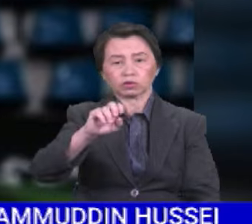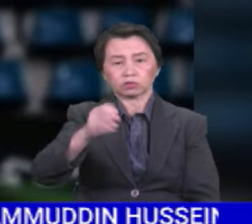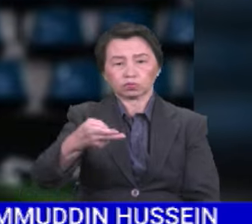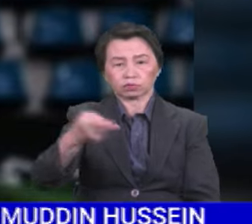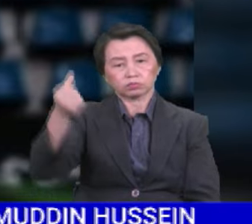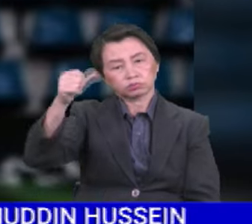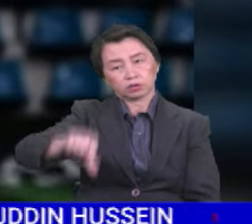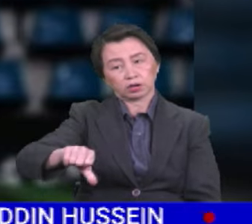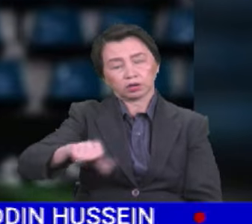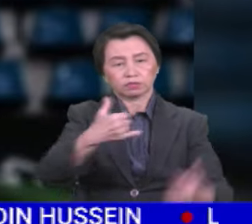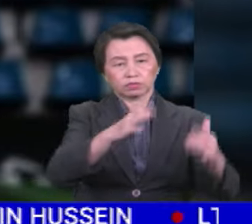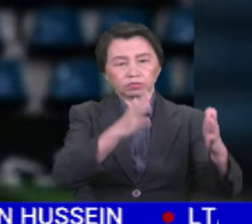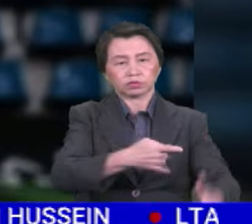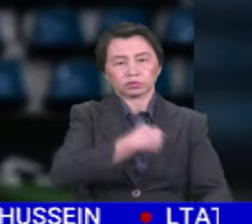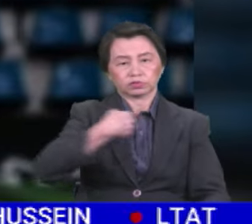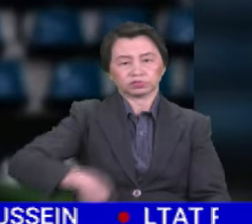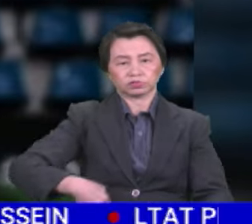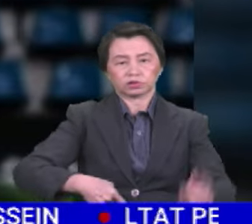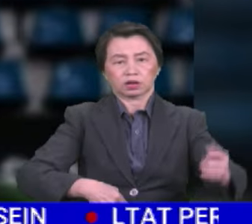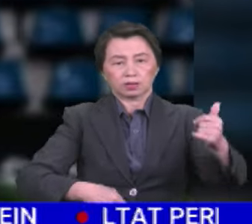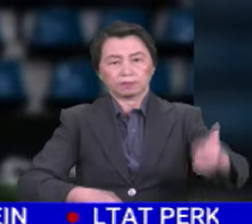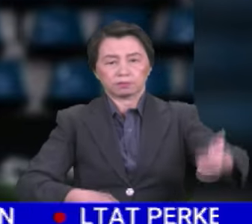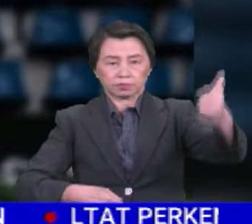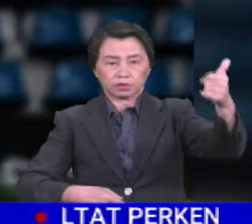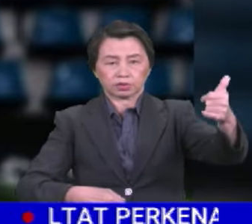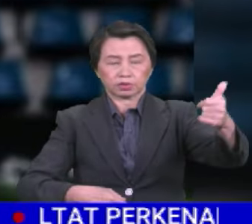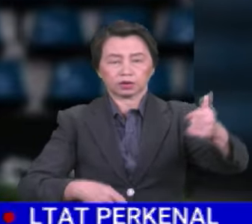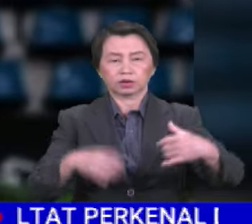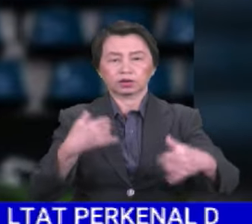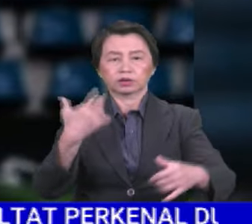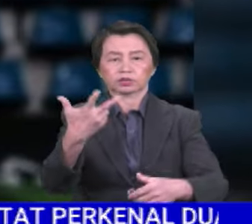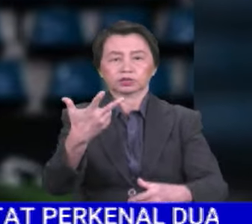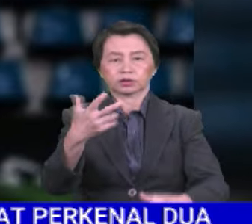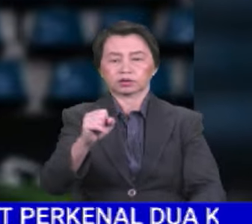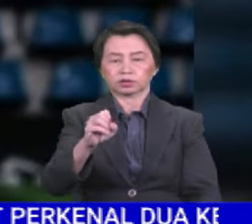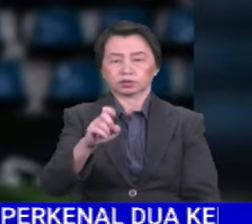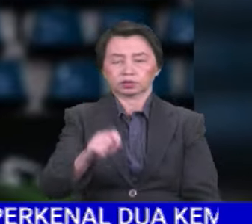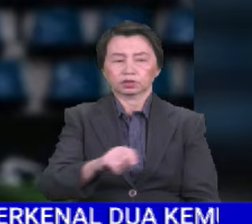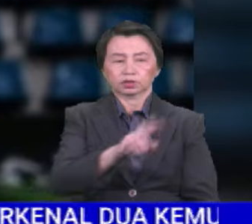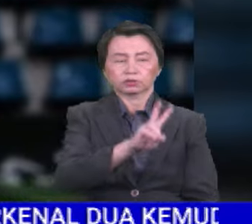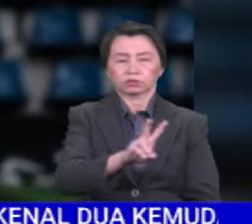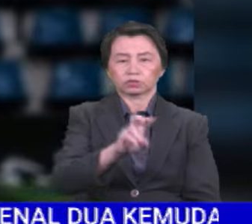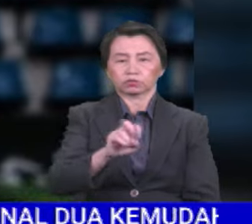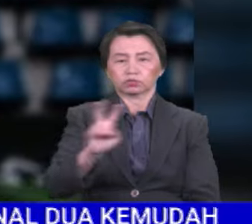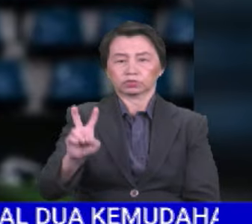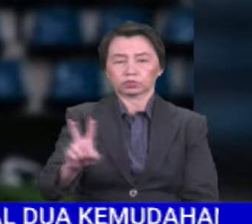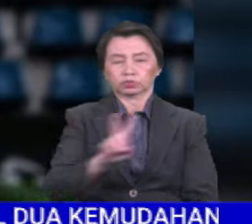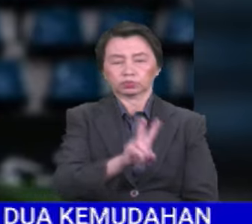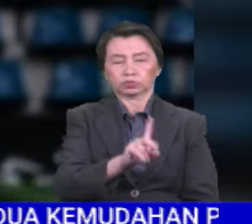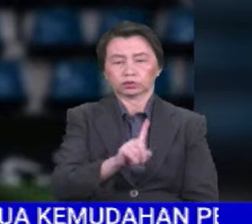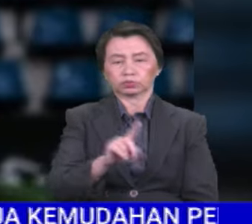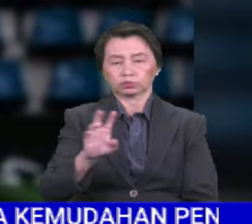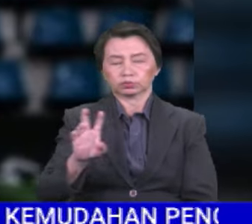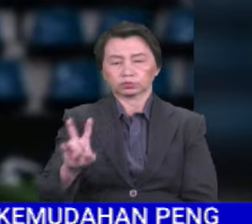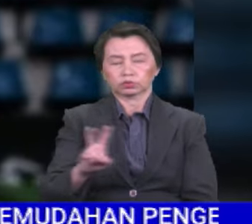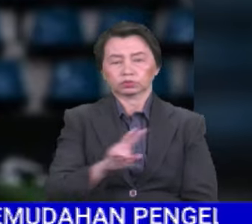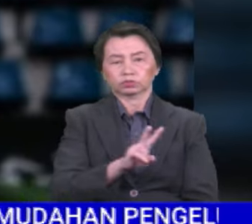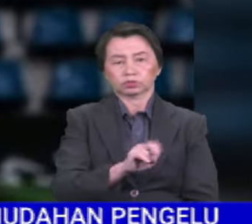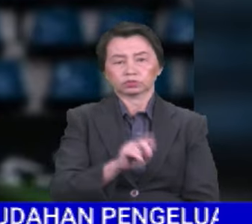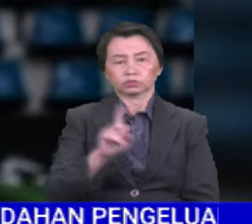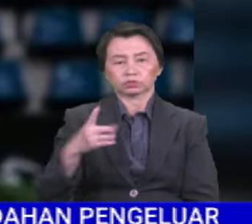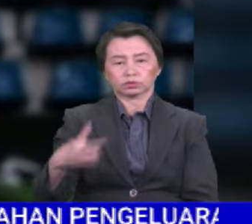yang tumpas kepada pemain China Wang Jie juga dalam aksi tiga set 2022 berpose 7